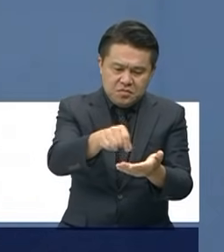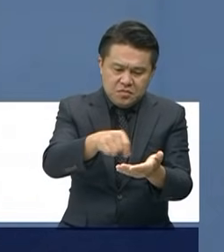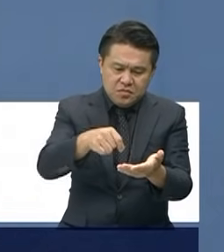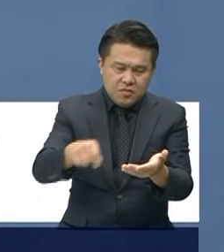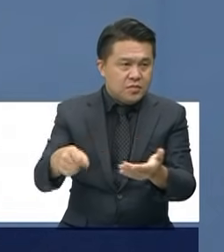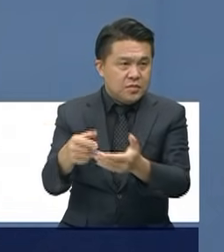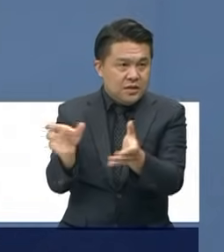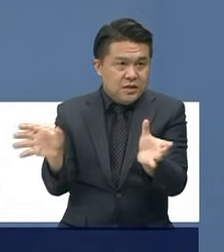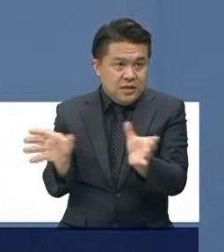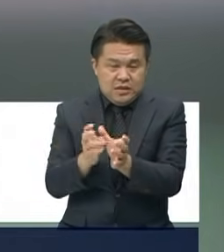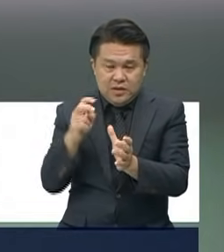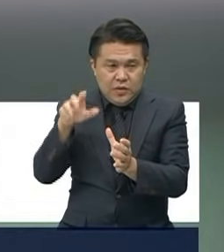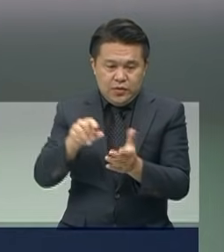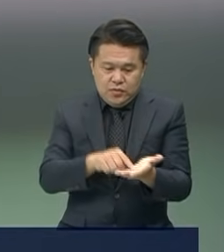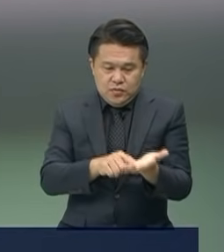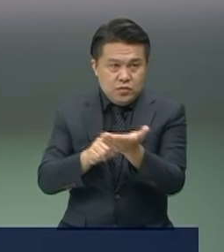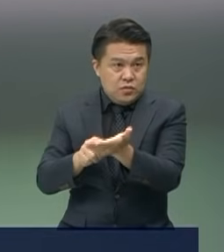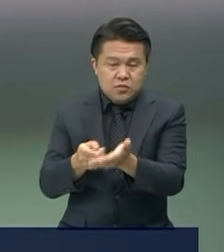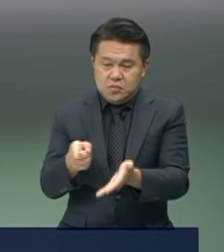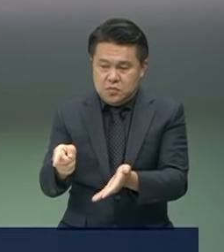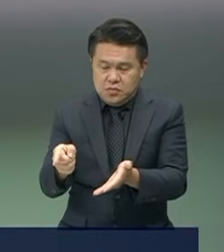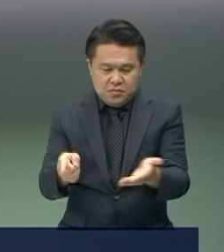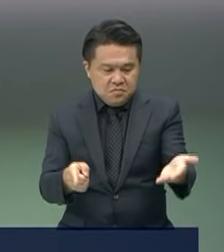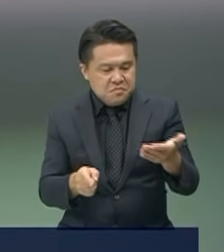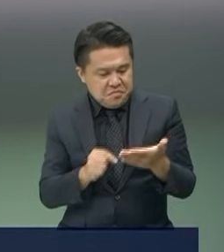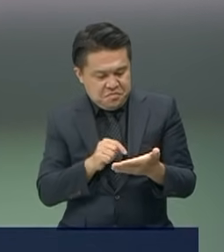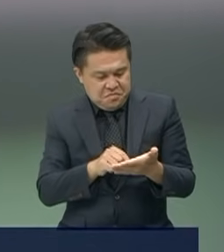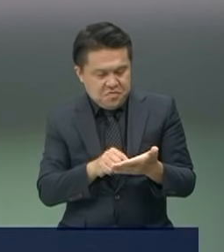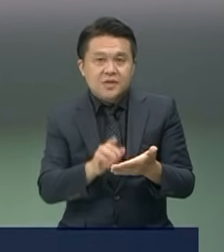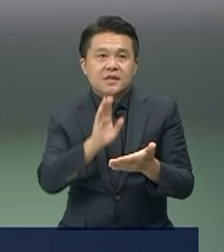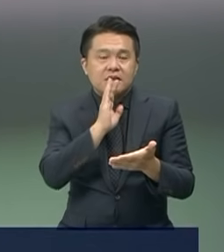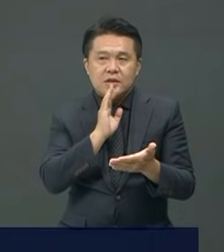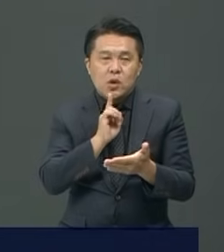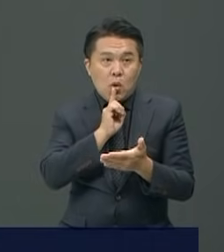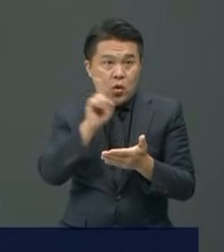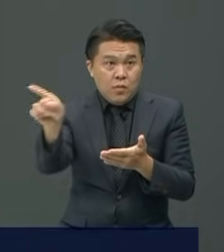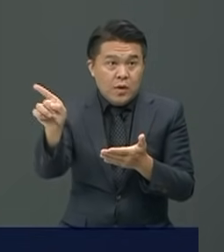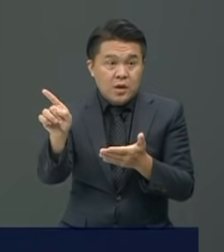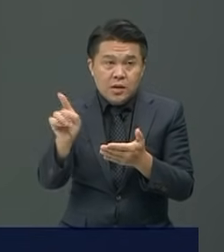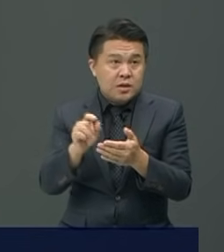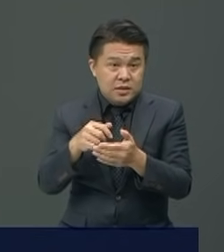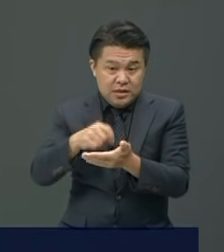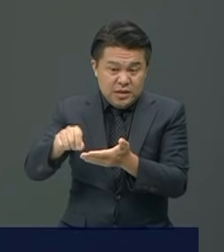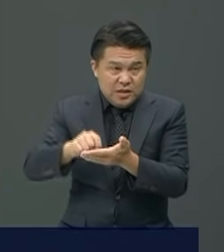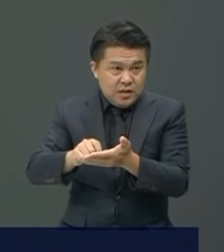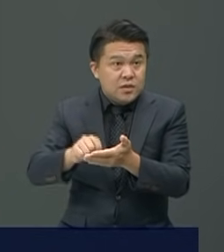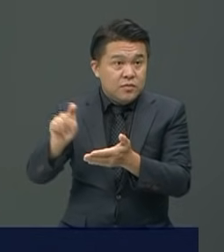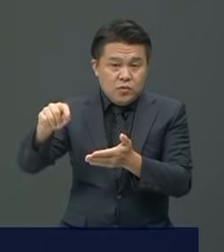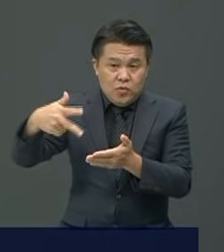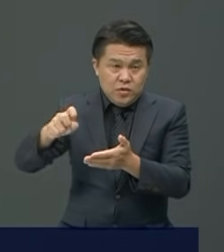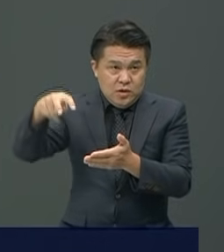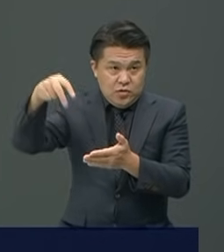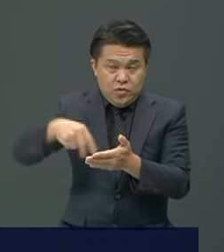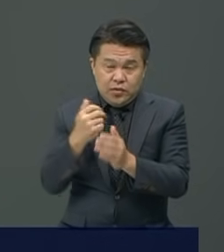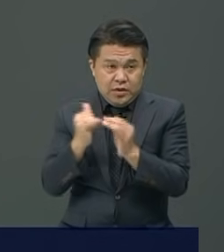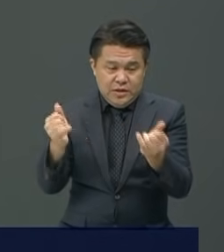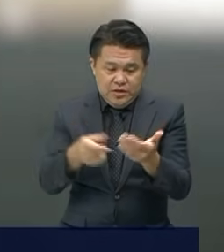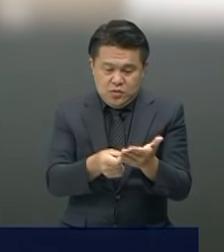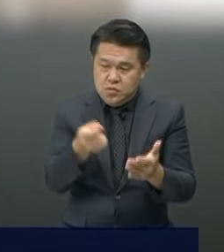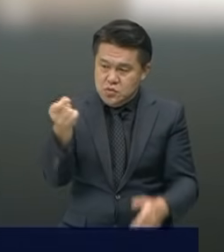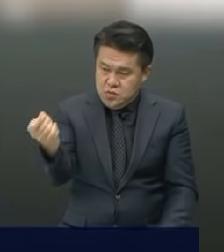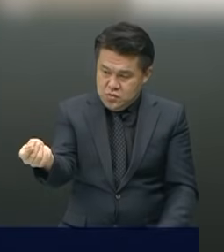당무감사실에 전달했고 당무감사실은 이 문건을 실제 고발장을 쓴 조상규 변호사에게 건넨 걸로